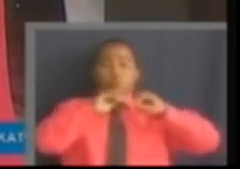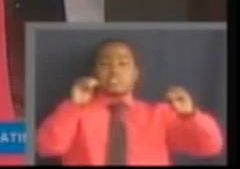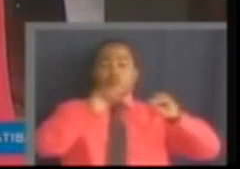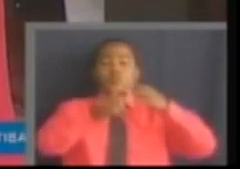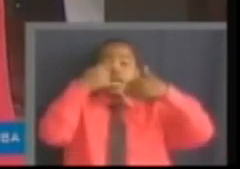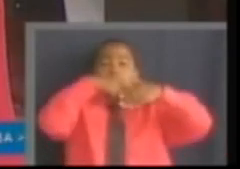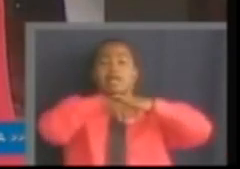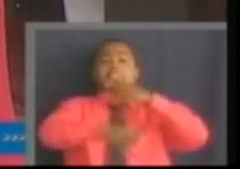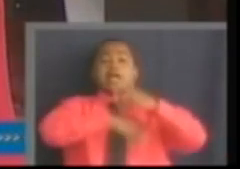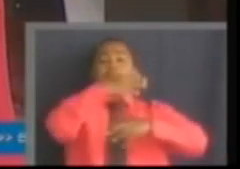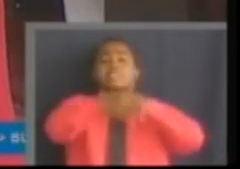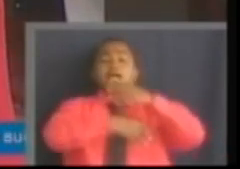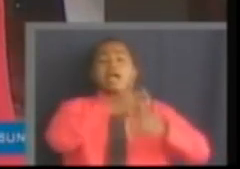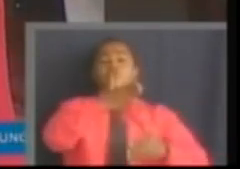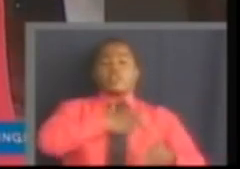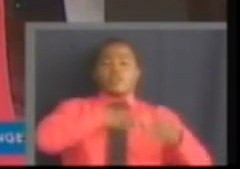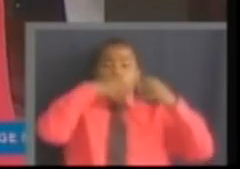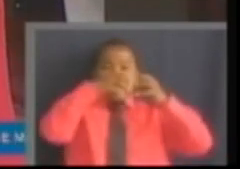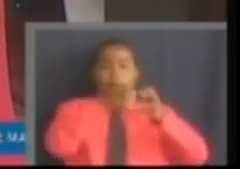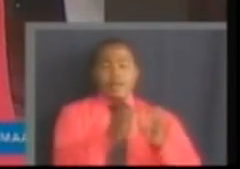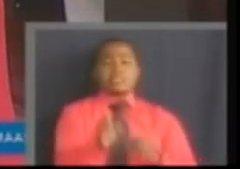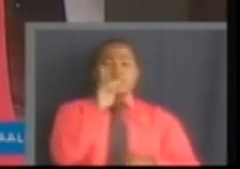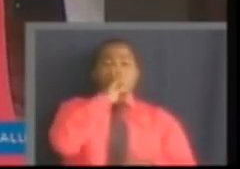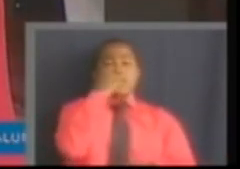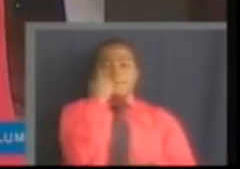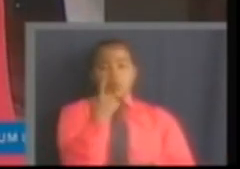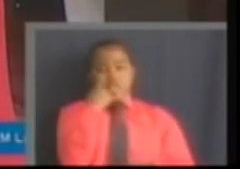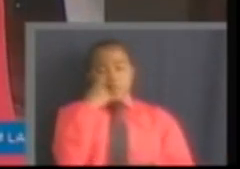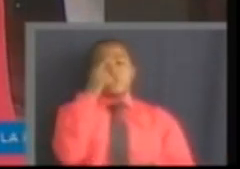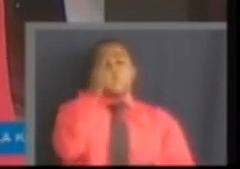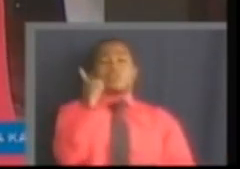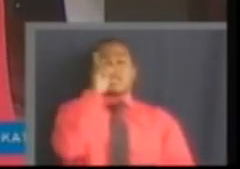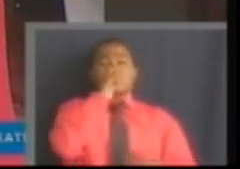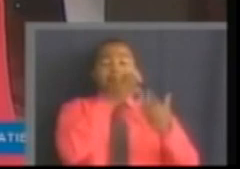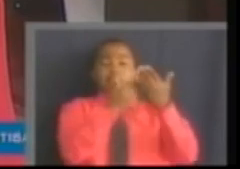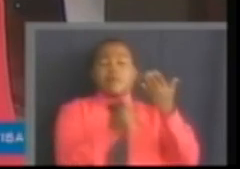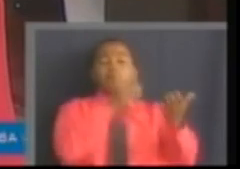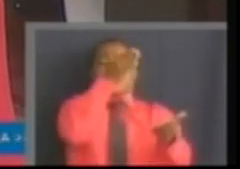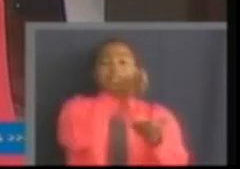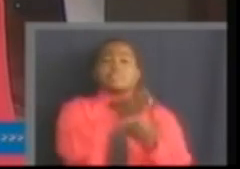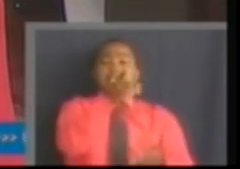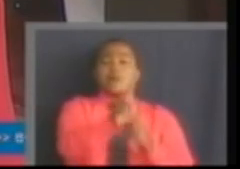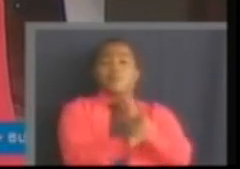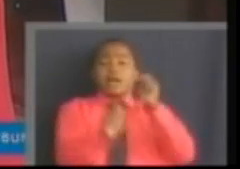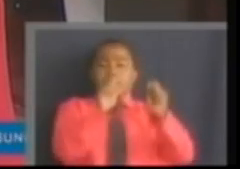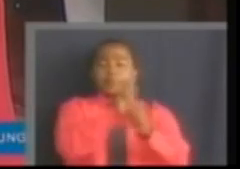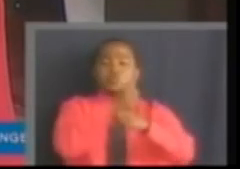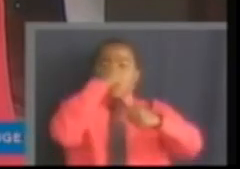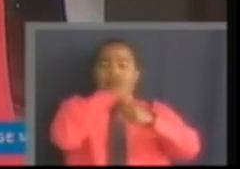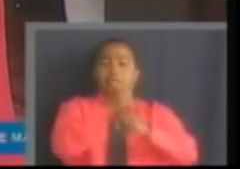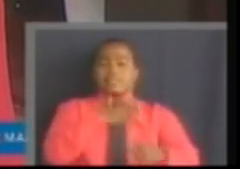kamati. Na kila mtu aliona wazi kwamba kuna kila sababu ya kuhakikisha tunafanya marekebisho machache ili mradi kazi zetu ziende vizuri.